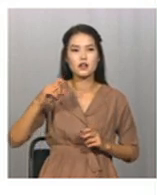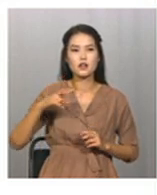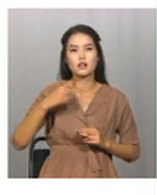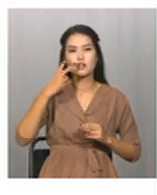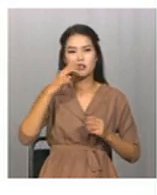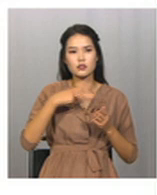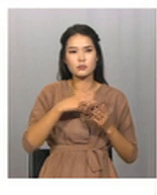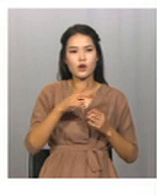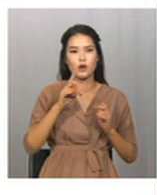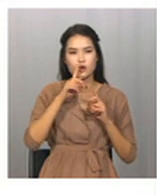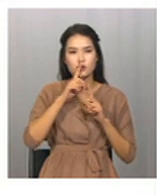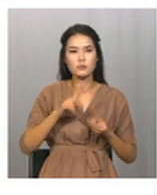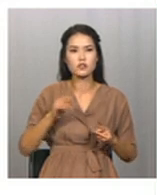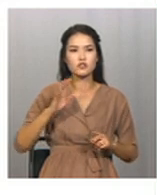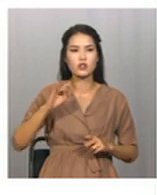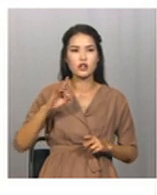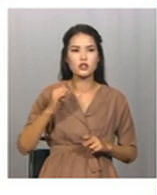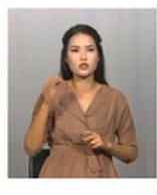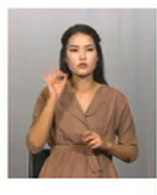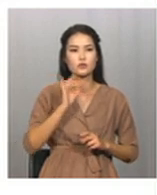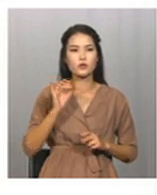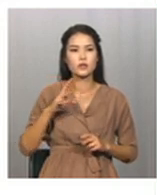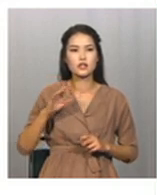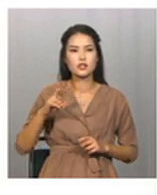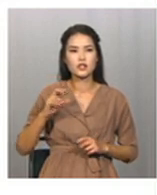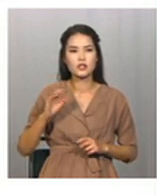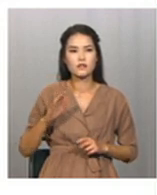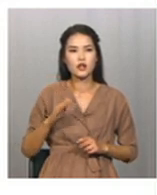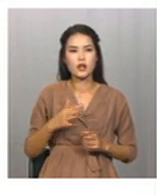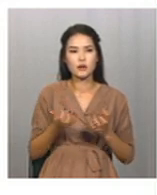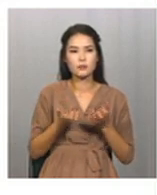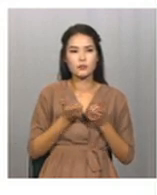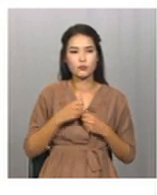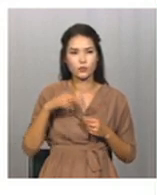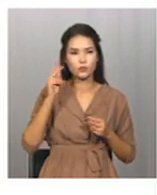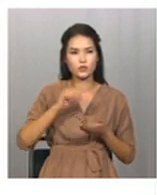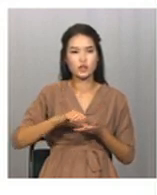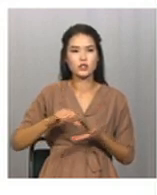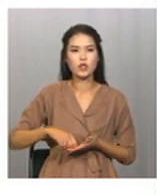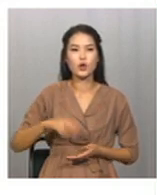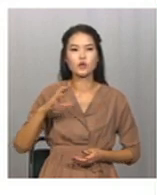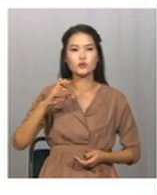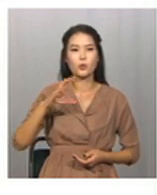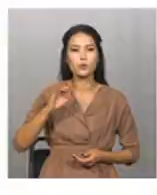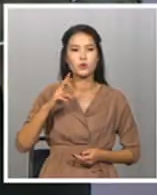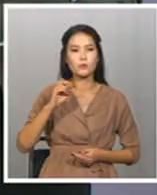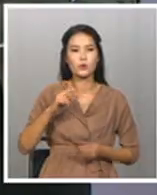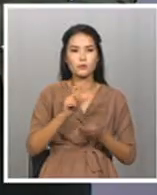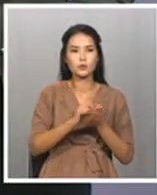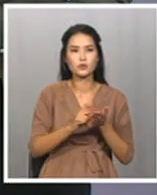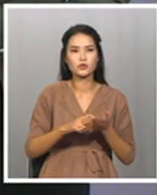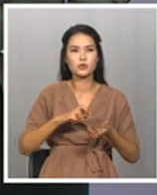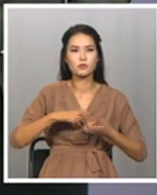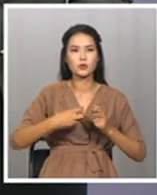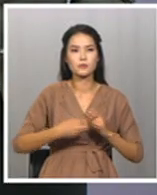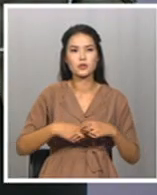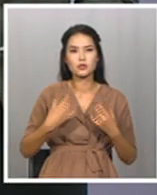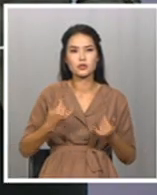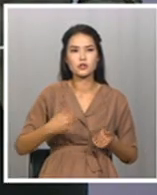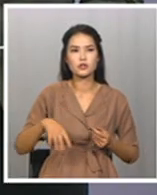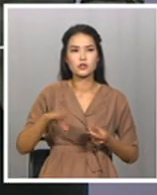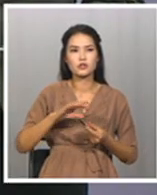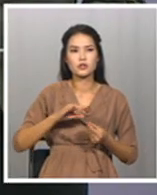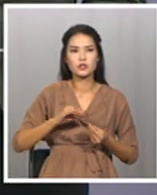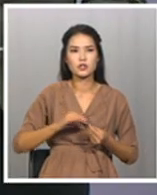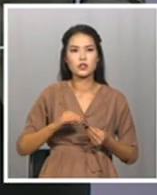рассмотрите особенности жанра исторического детектива, примите участие в дискуссии по предложенной проблеме. Сегодня на полках